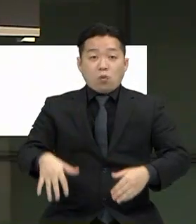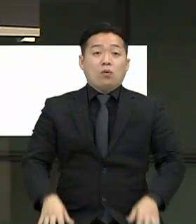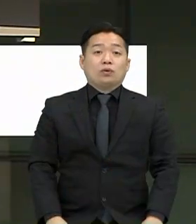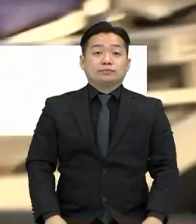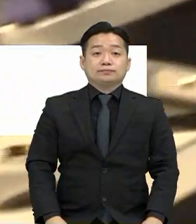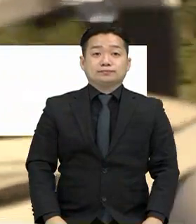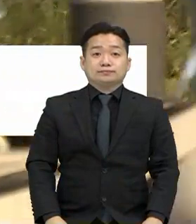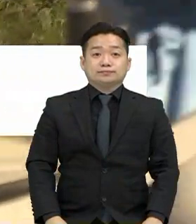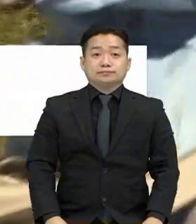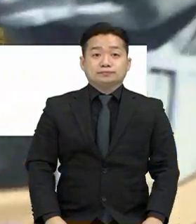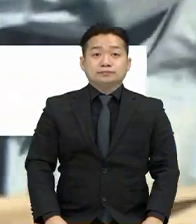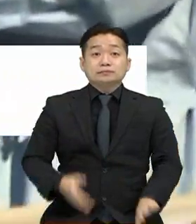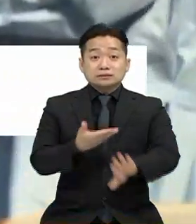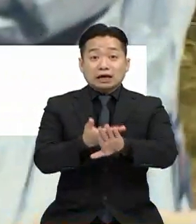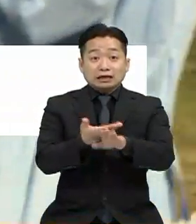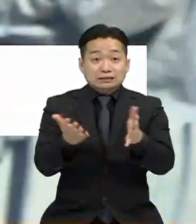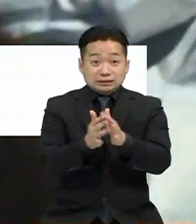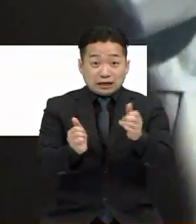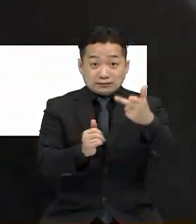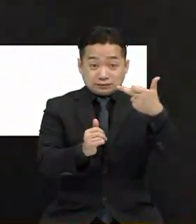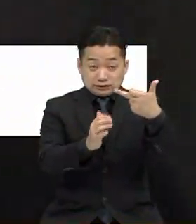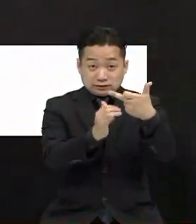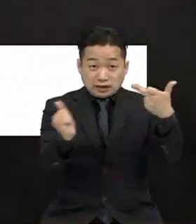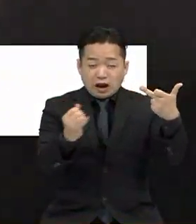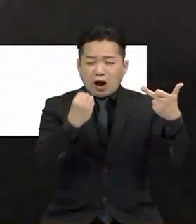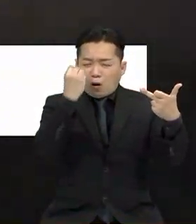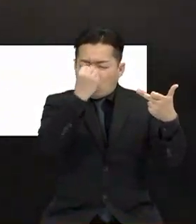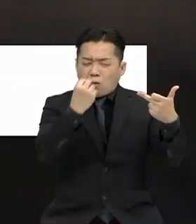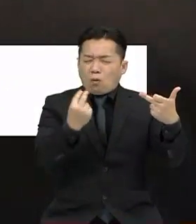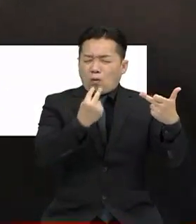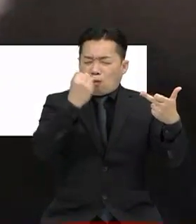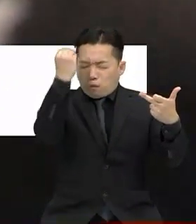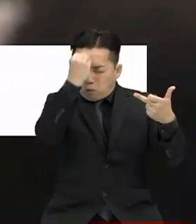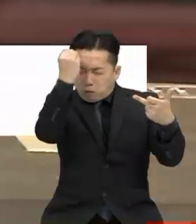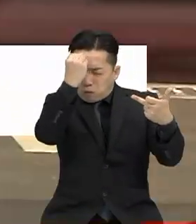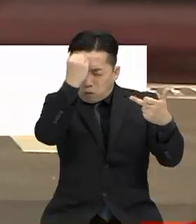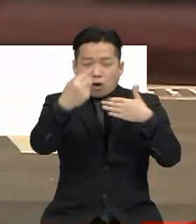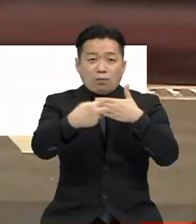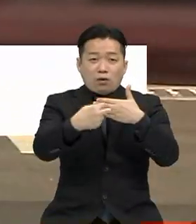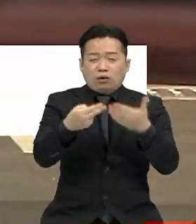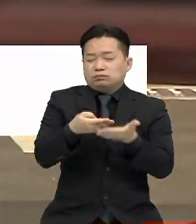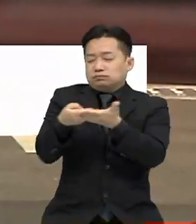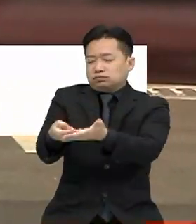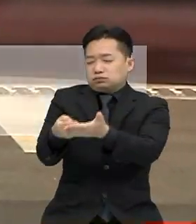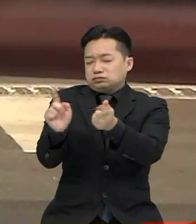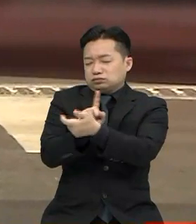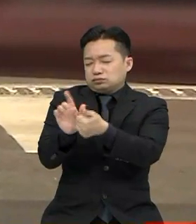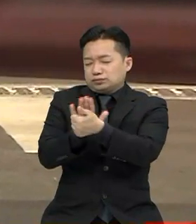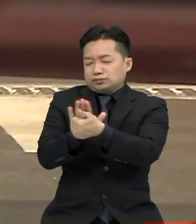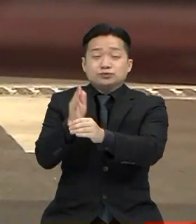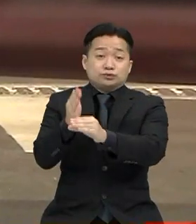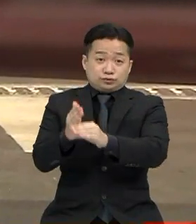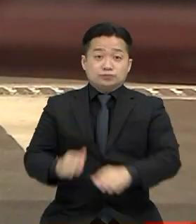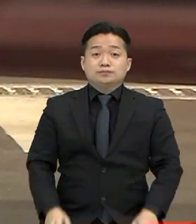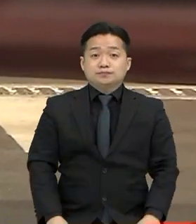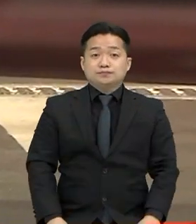되찾았습니다. 다른 작업자 17명도 호흡곤란 등의 증상을 호소하며 병원에서 치료를 받고 있습니다.